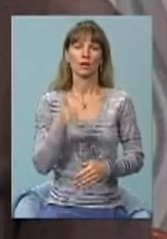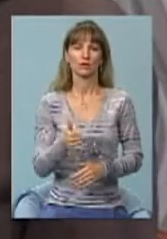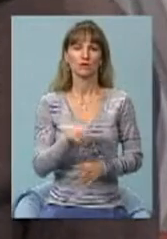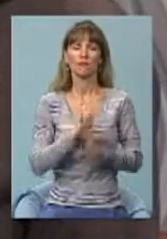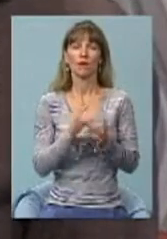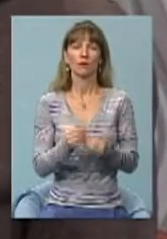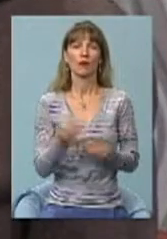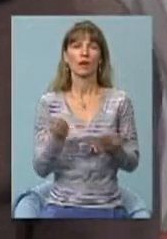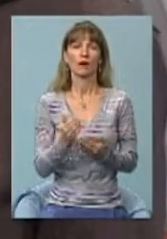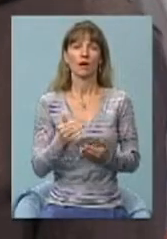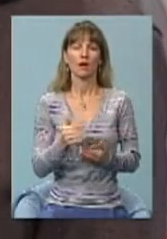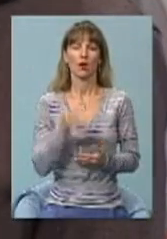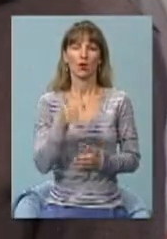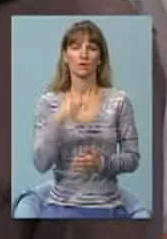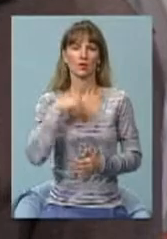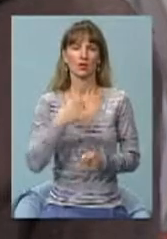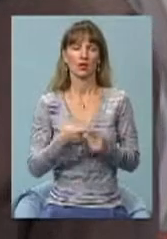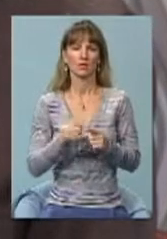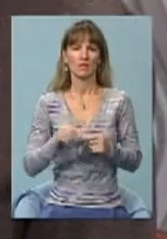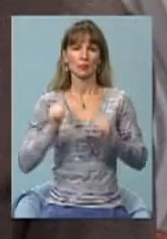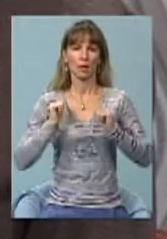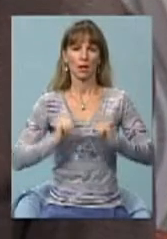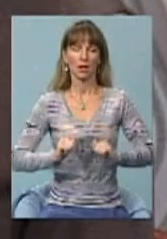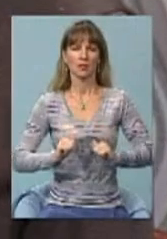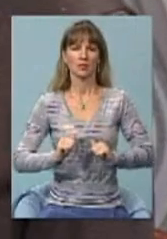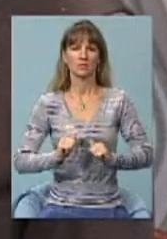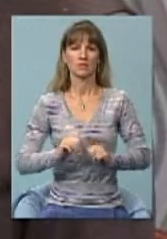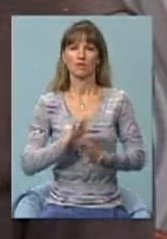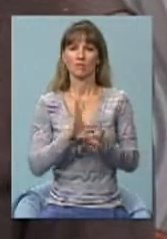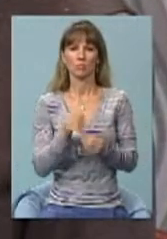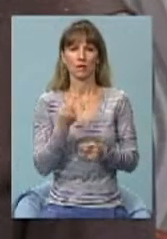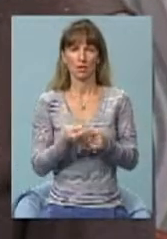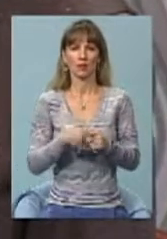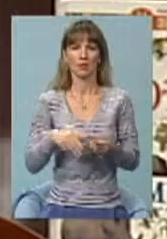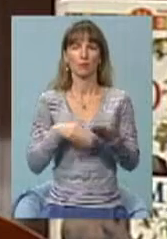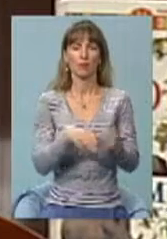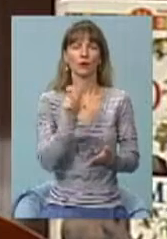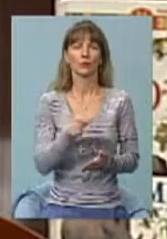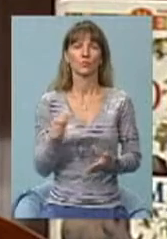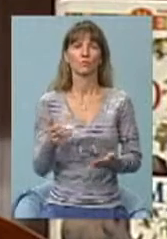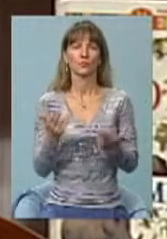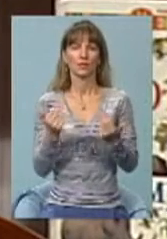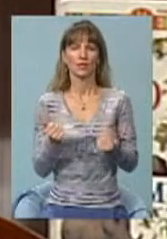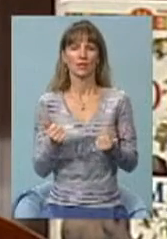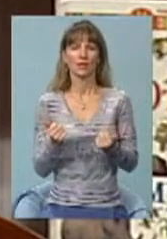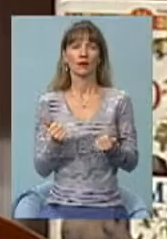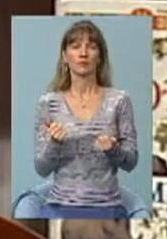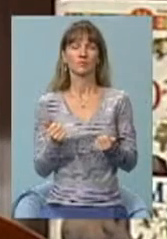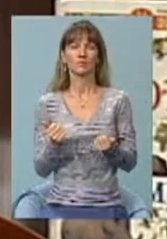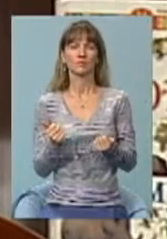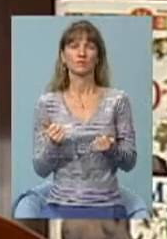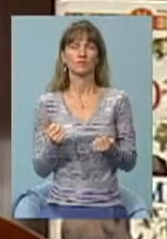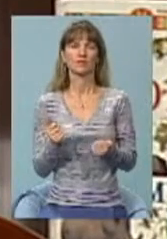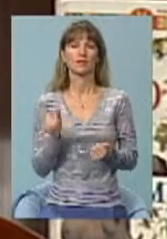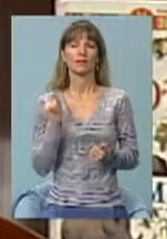взагалі позитивна характеристика цієї смиренності? От, взагалі вона допомагає людям? Да, она уник, как